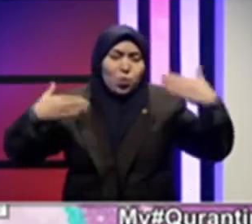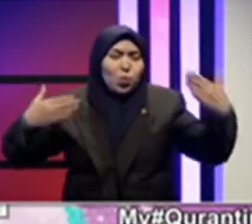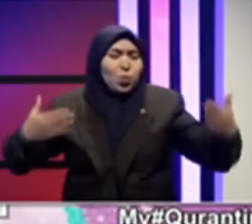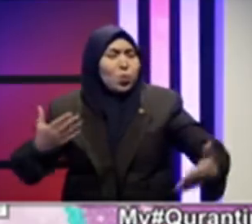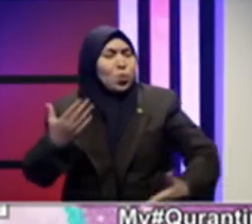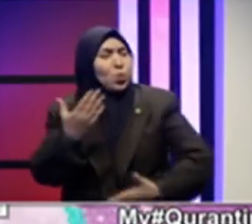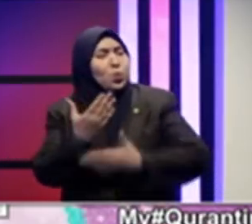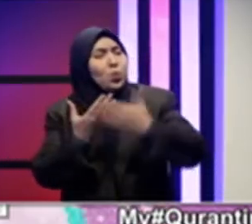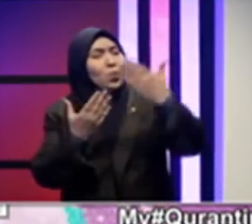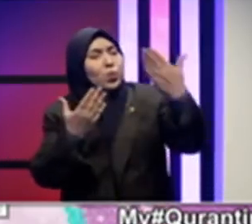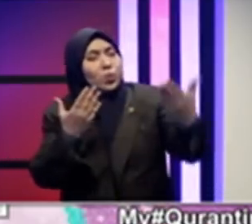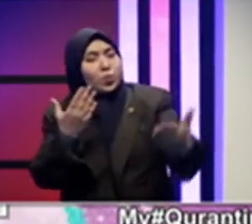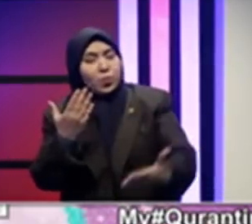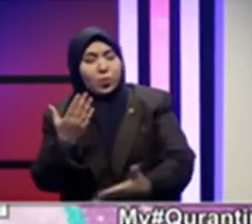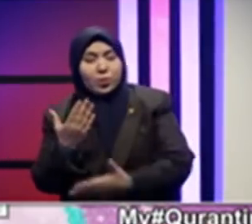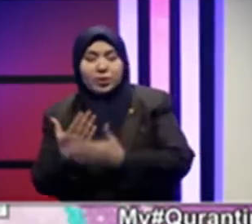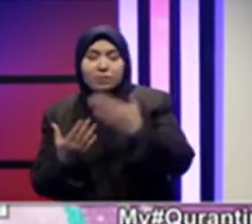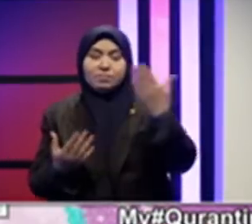tuhbarun.